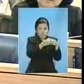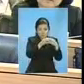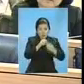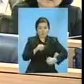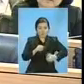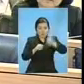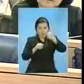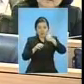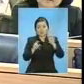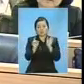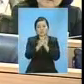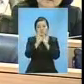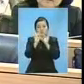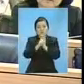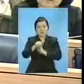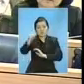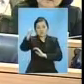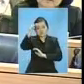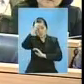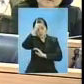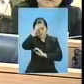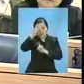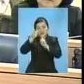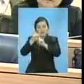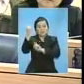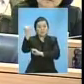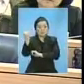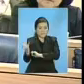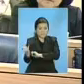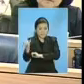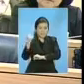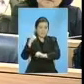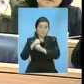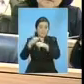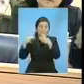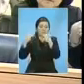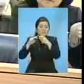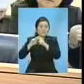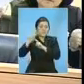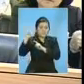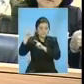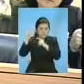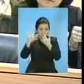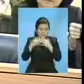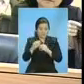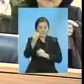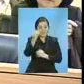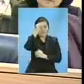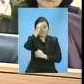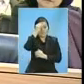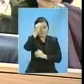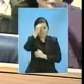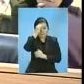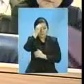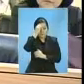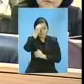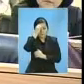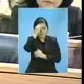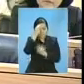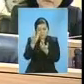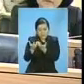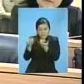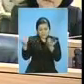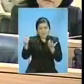ดประเทศเยอรมันที่นำโดยนาซีก็พ่ายแพ้ลงไปประเทศญี่ปุ่นซึ่งเป็นฝ่ายอักษะร่วมกับเยอรม